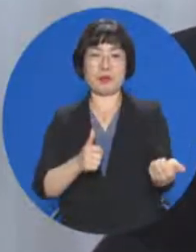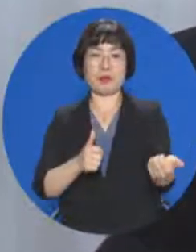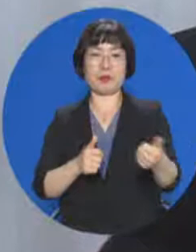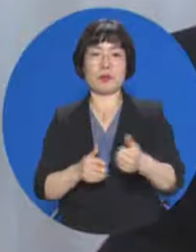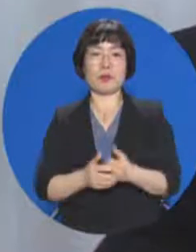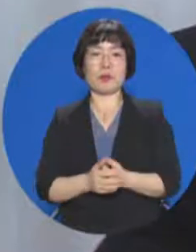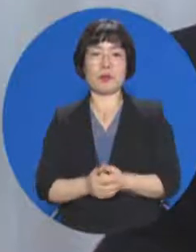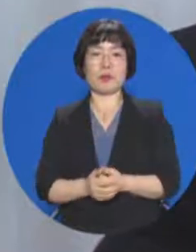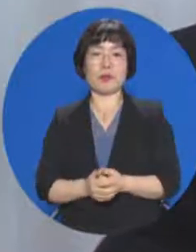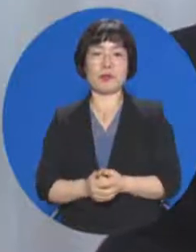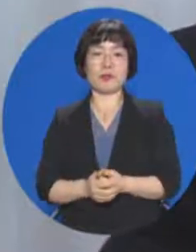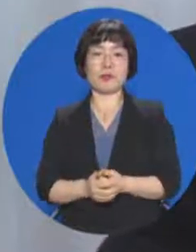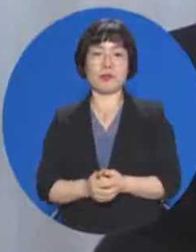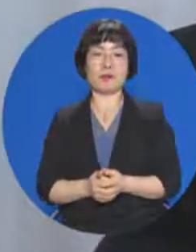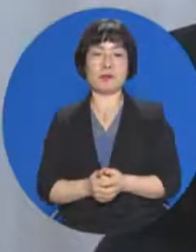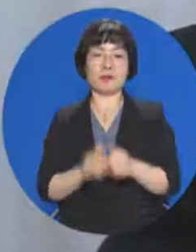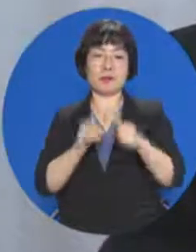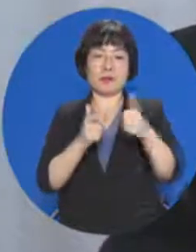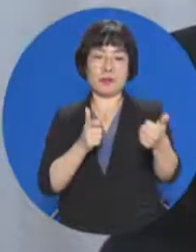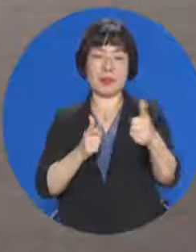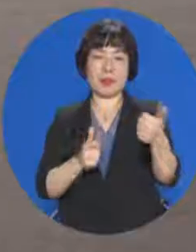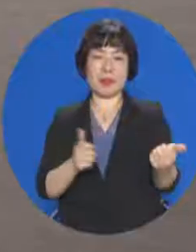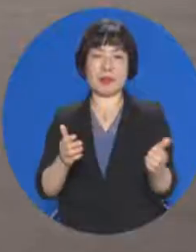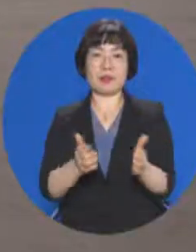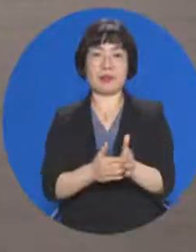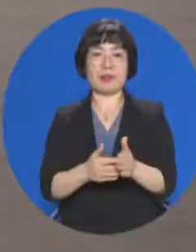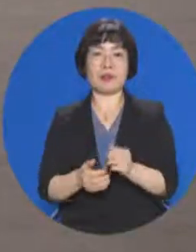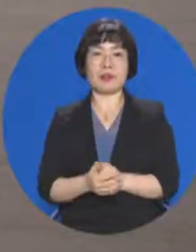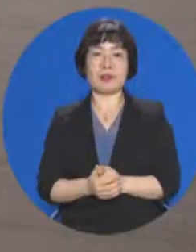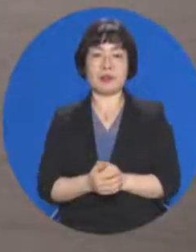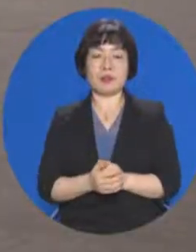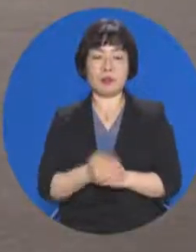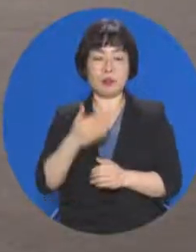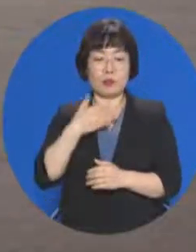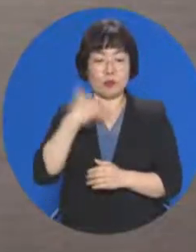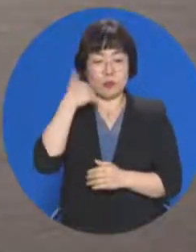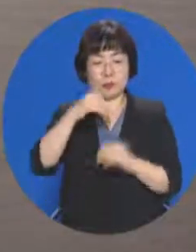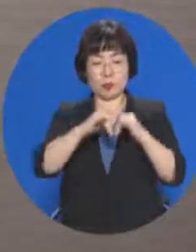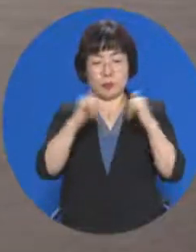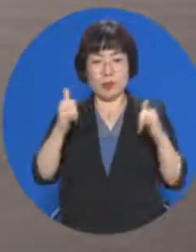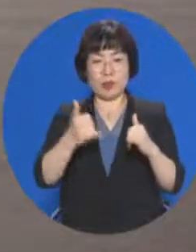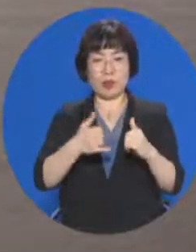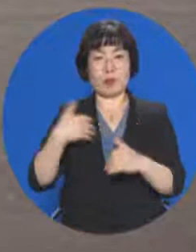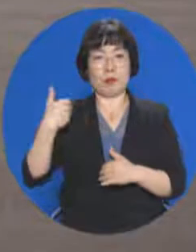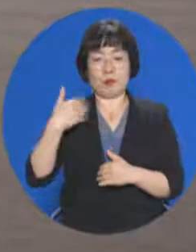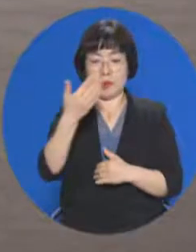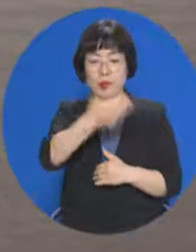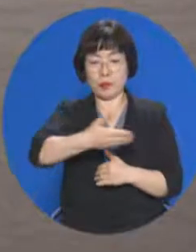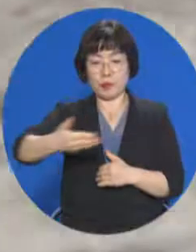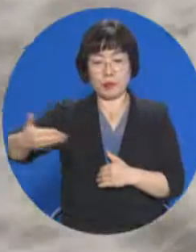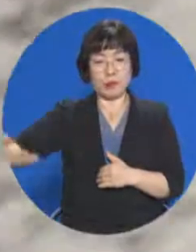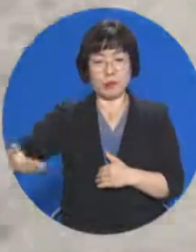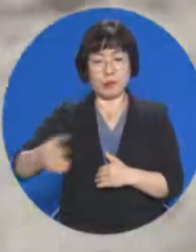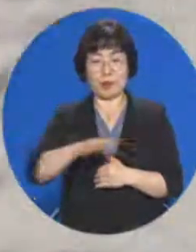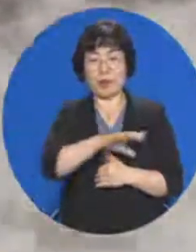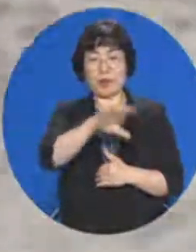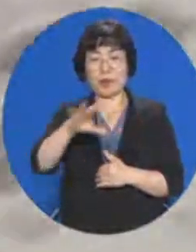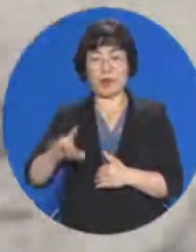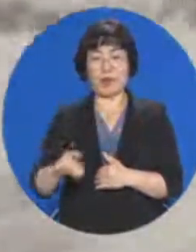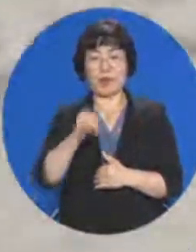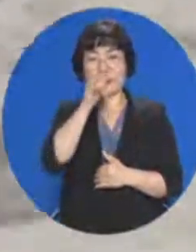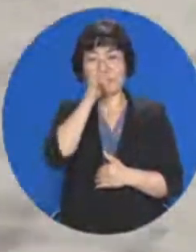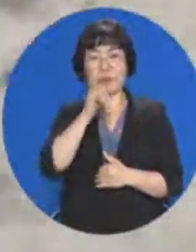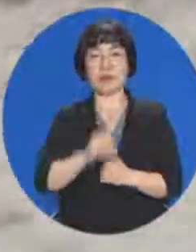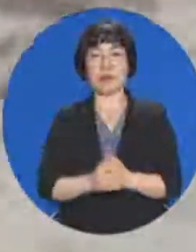불편이 불 앞에 있어서 수사를 다녔다고. 신원을 알 수 없는 시체가 마을 앞바다에 떠밀려오는 일도 종종